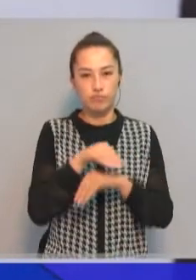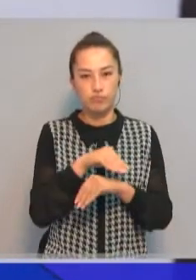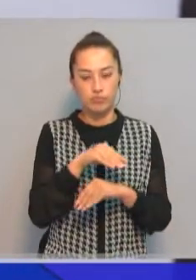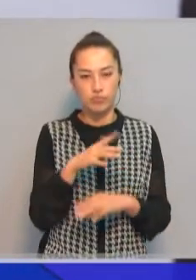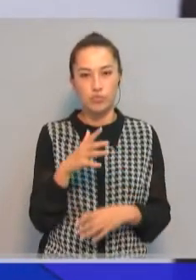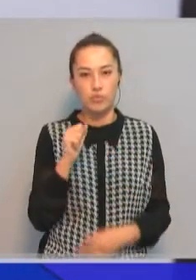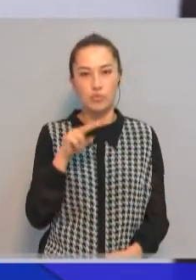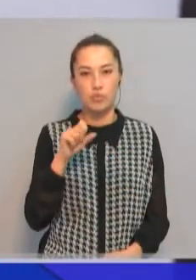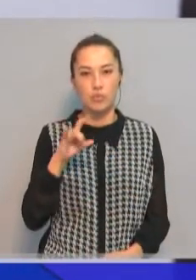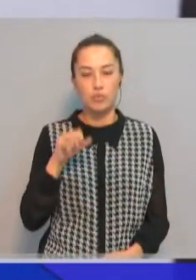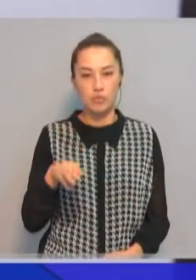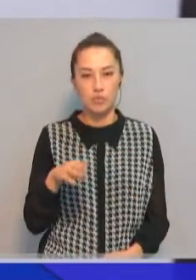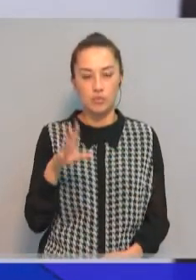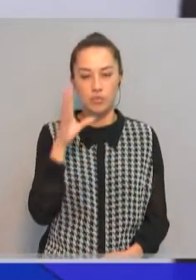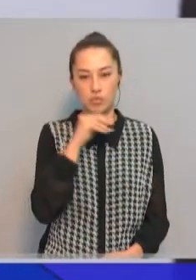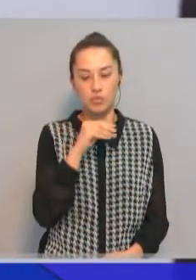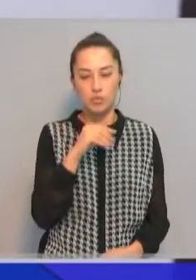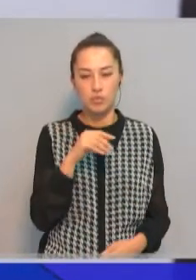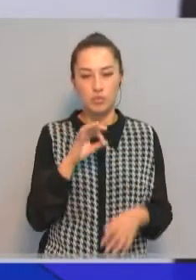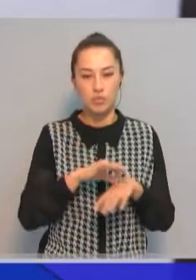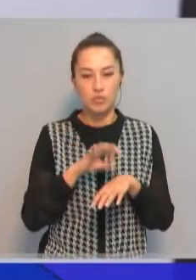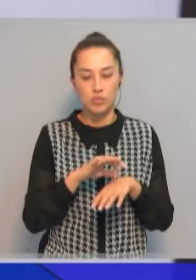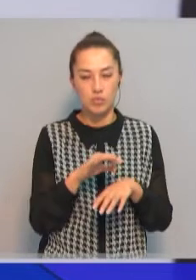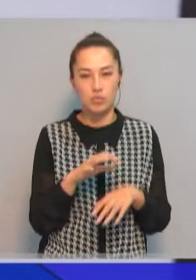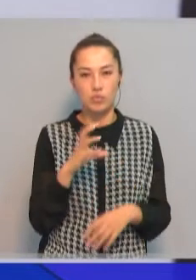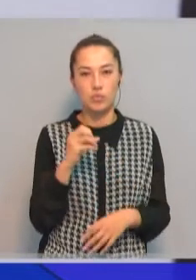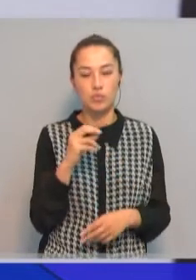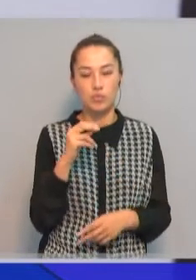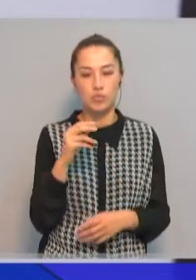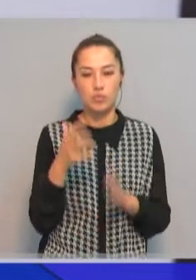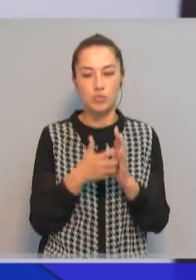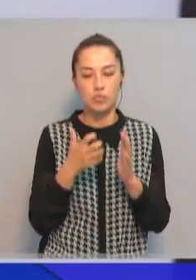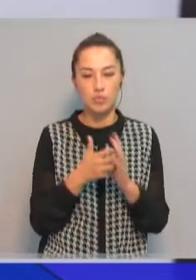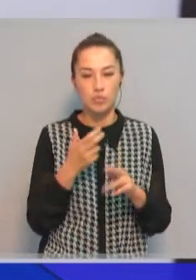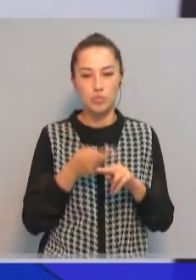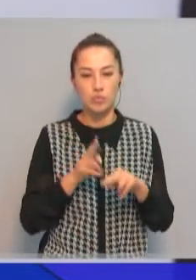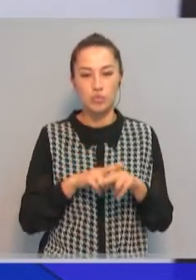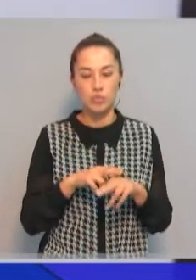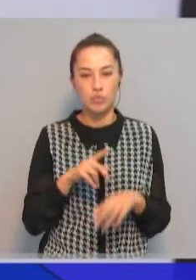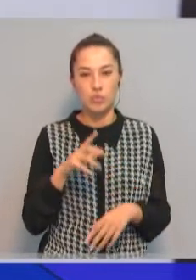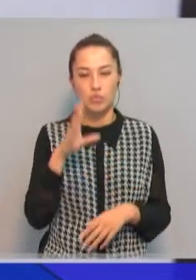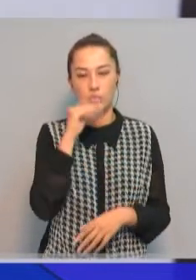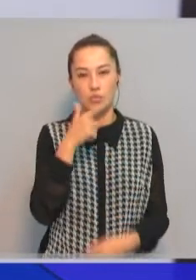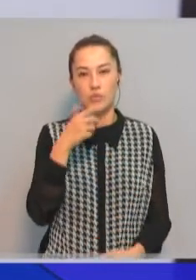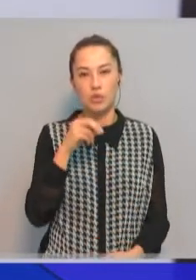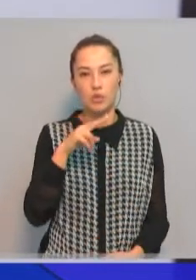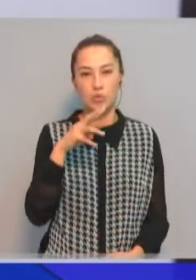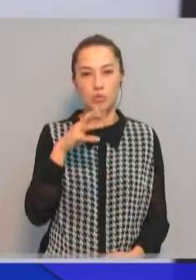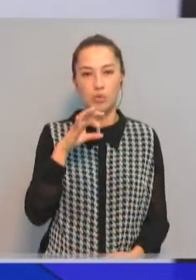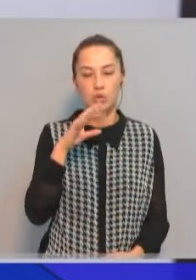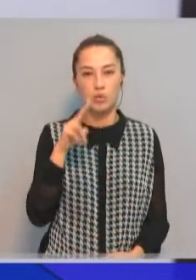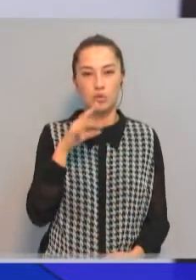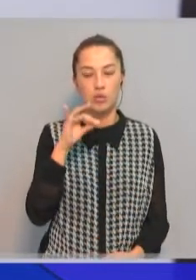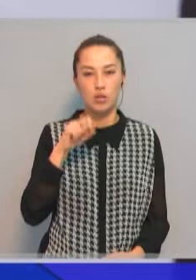аппараты арқылы созылмалы және жіті бүйрек жетіспеушілігі бар науқастарға гемодиализ процедурасын,